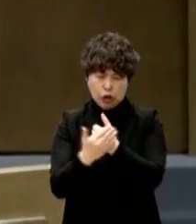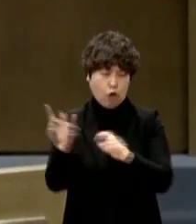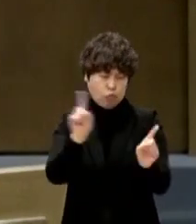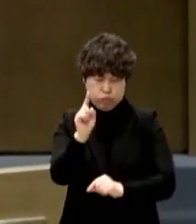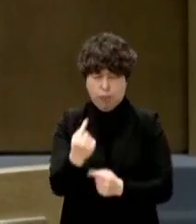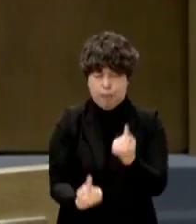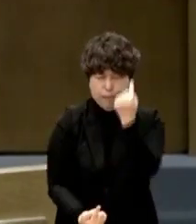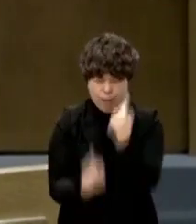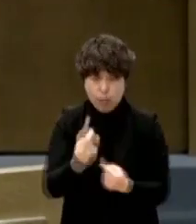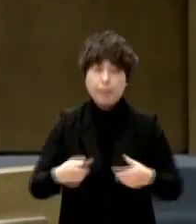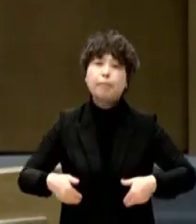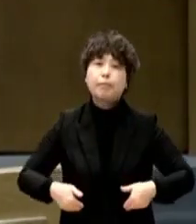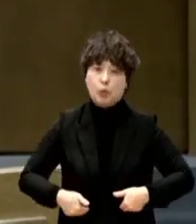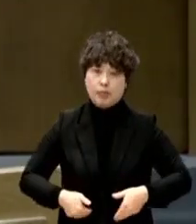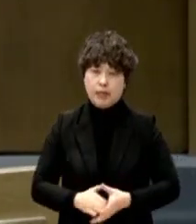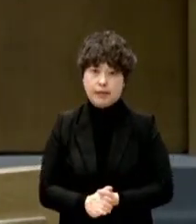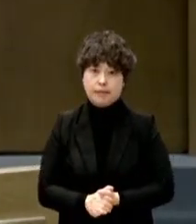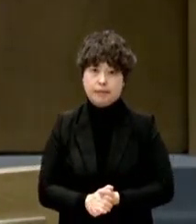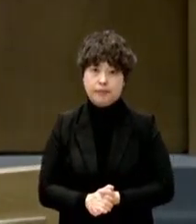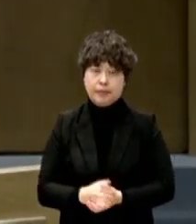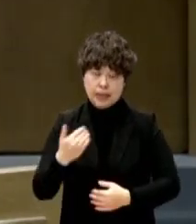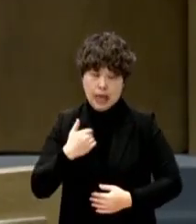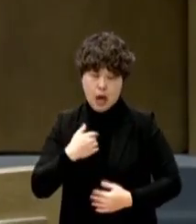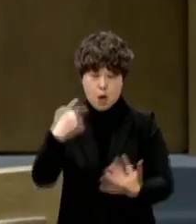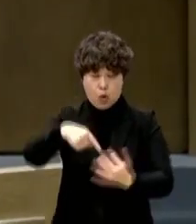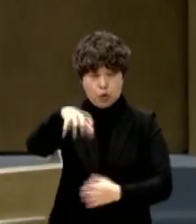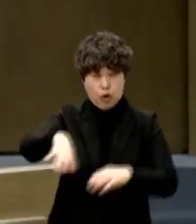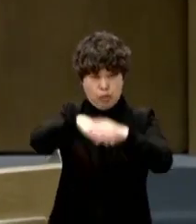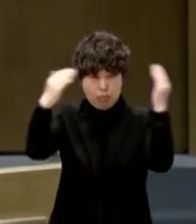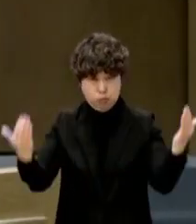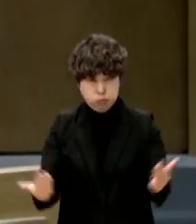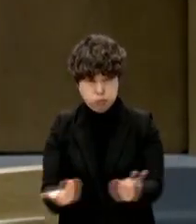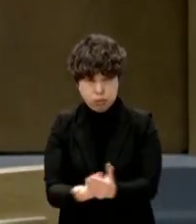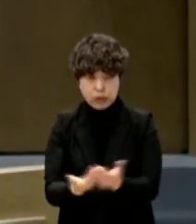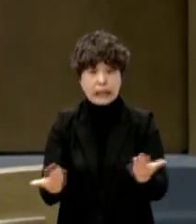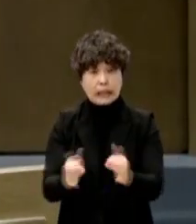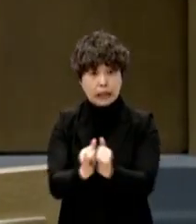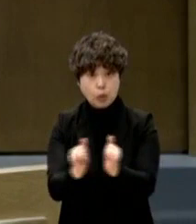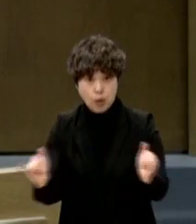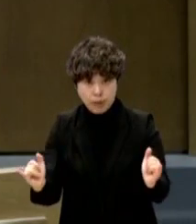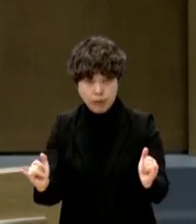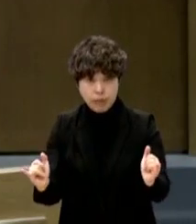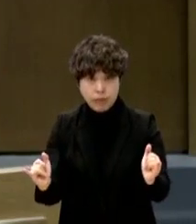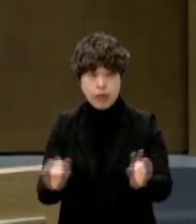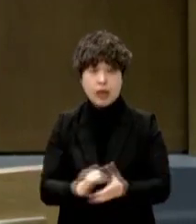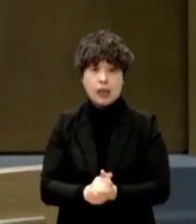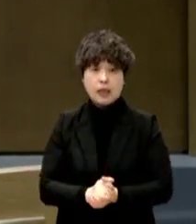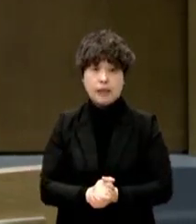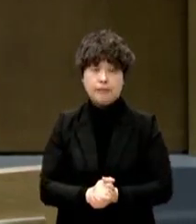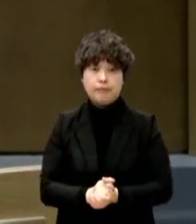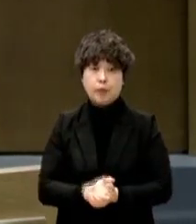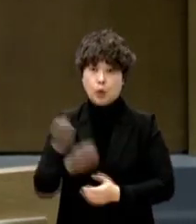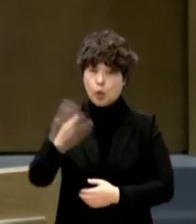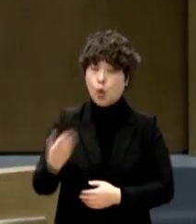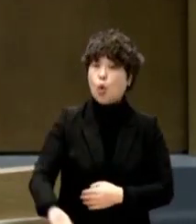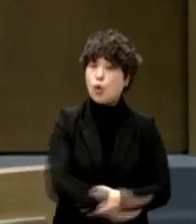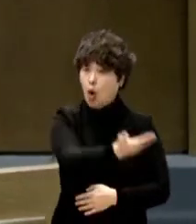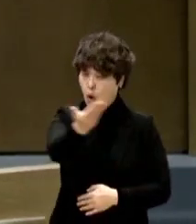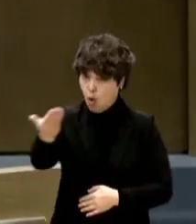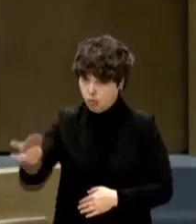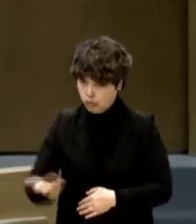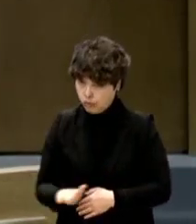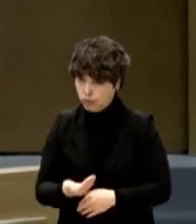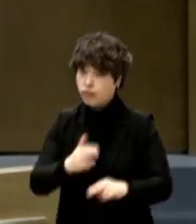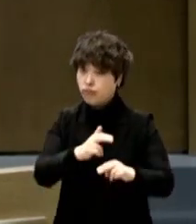무엇보다 필요합니다. 저는 경기도교육청 모든 직원은 이 자리에 계시는